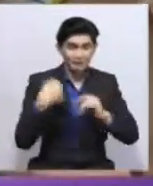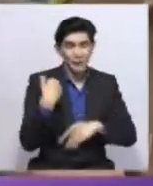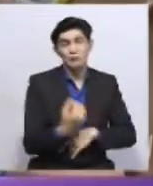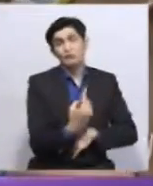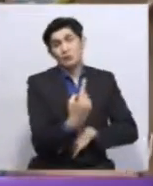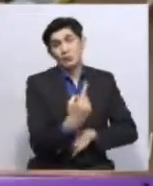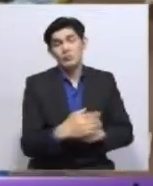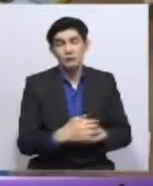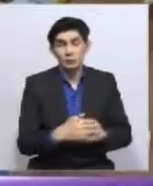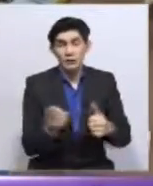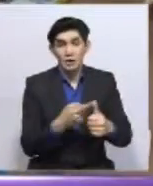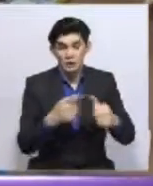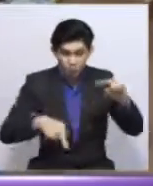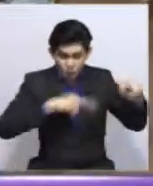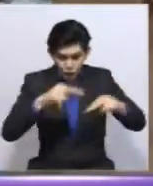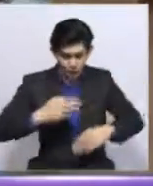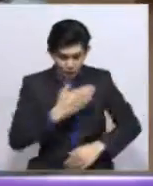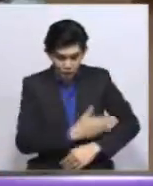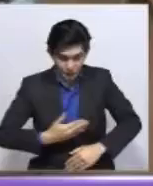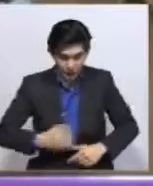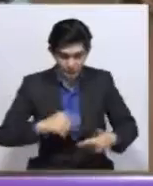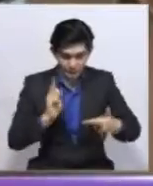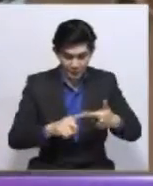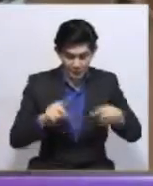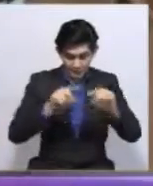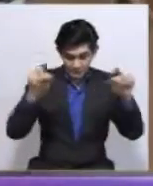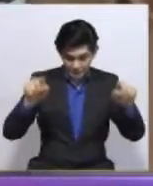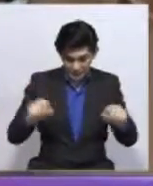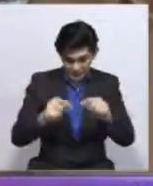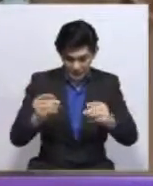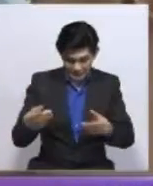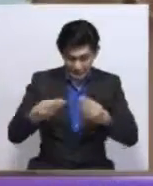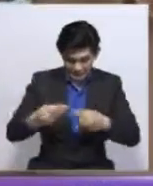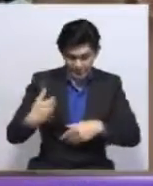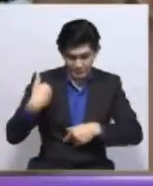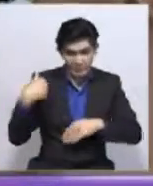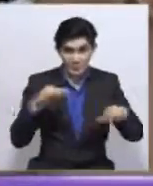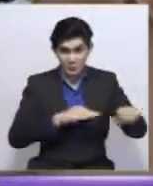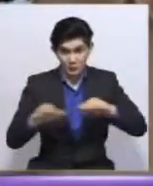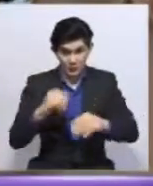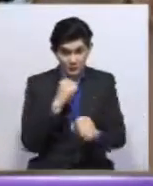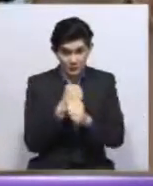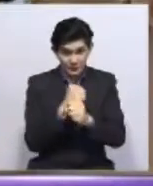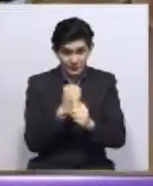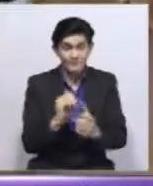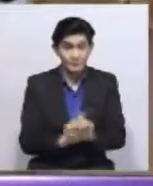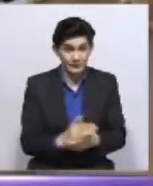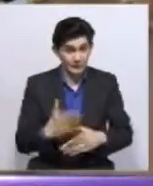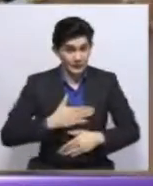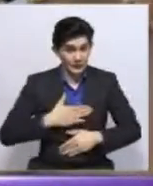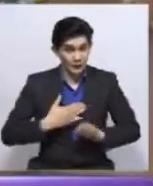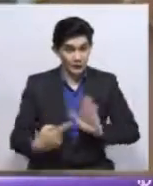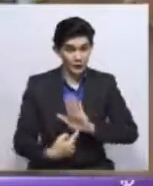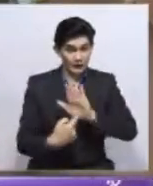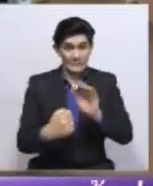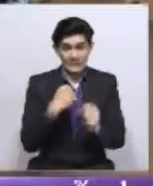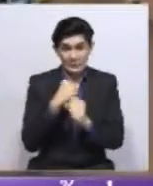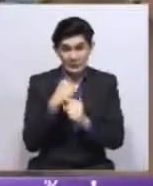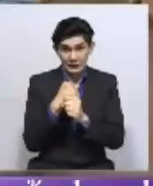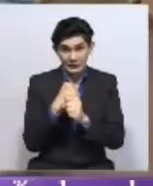ต่ตรวจสุขภาพนะครับจนถึงที่จะออกใบออกมาเนี่ยนะครับเรามีความพร้อมแล้วก็ถือได้ว่าเป็นต้นแบบ